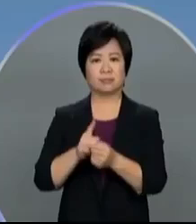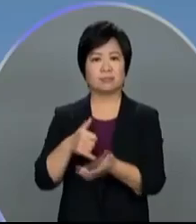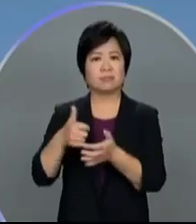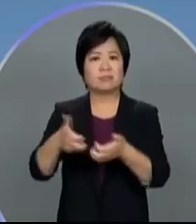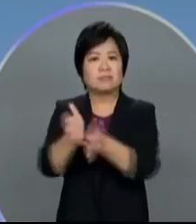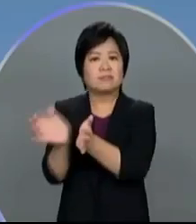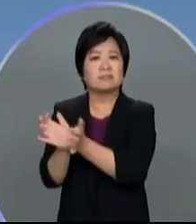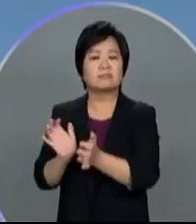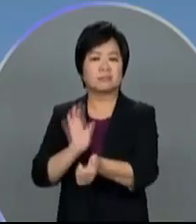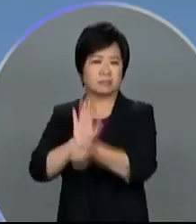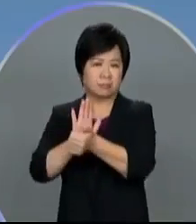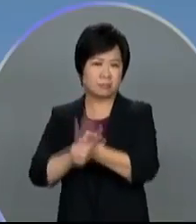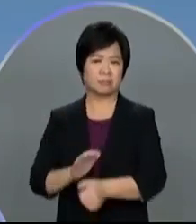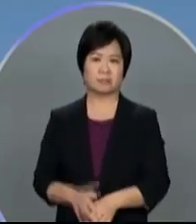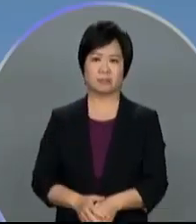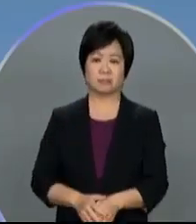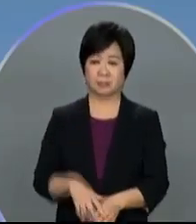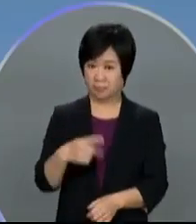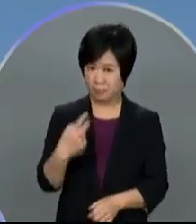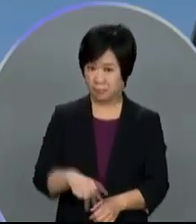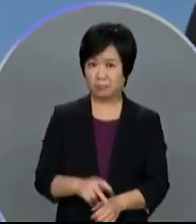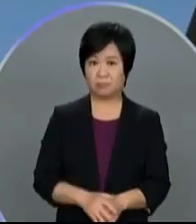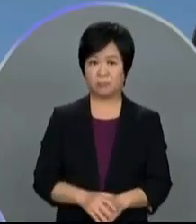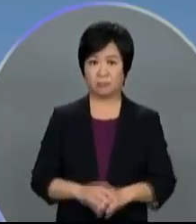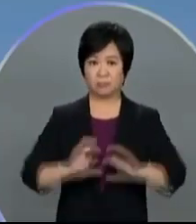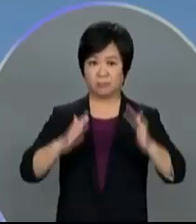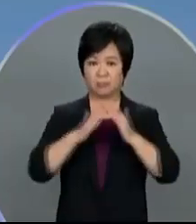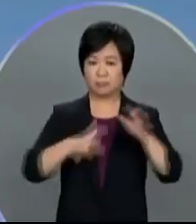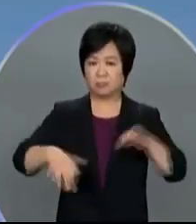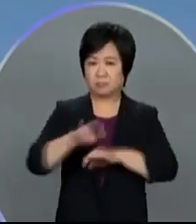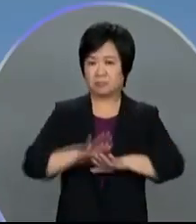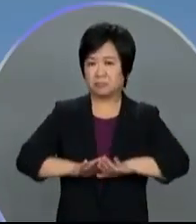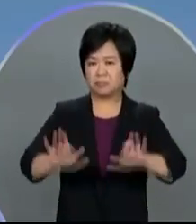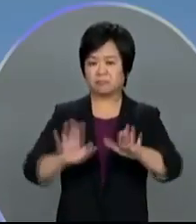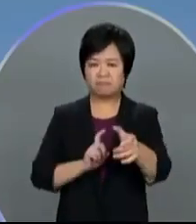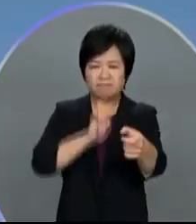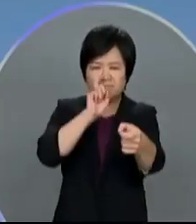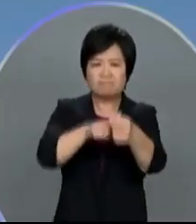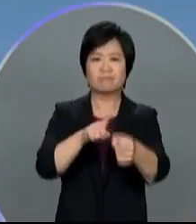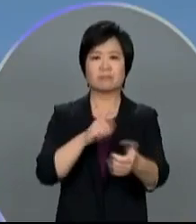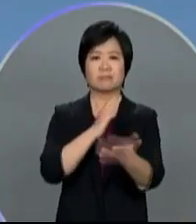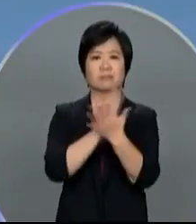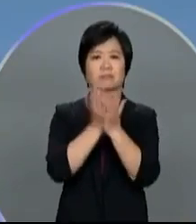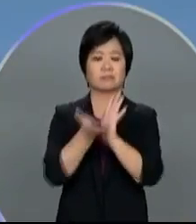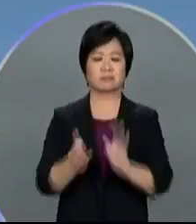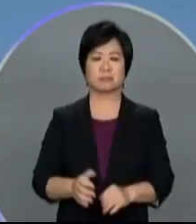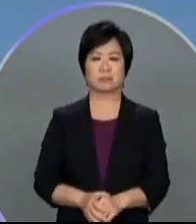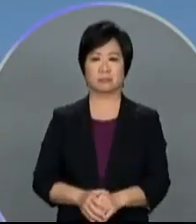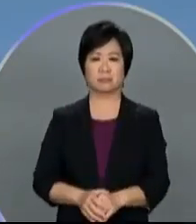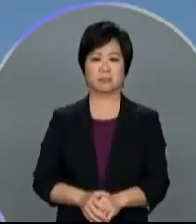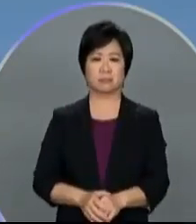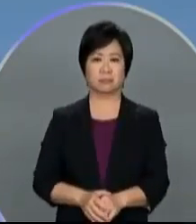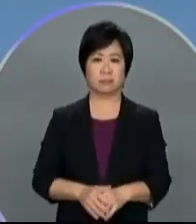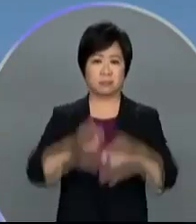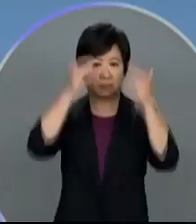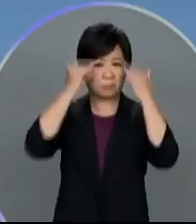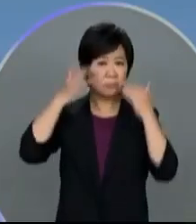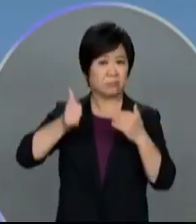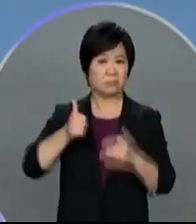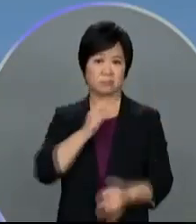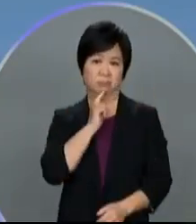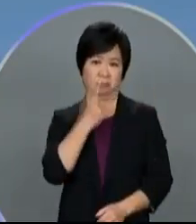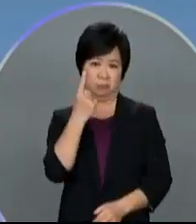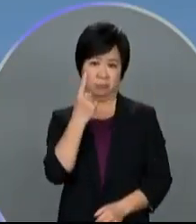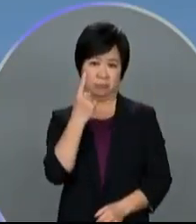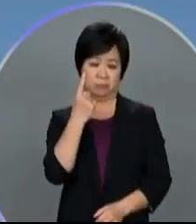势者的协助，以及国家经济发展的重大目标。对照韩市长，他只有一个